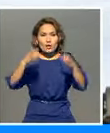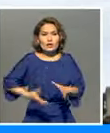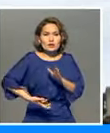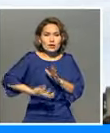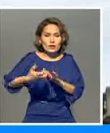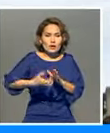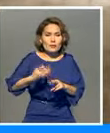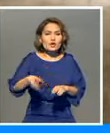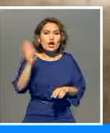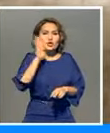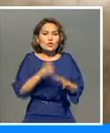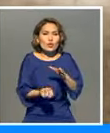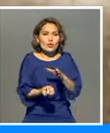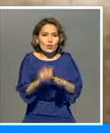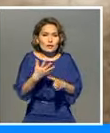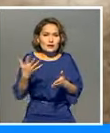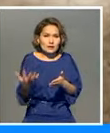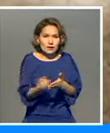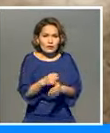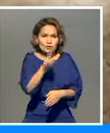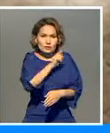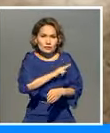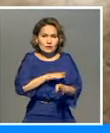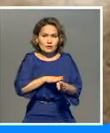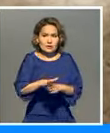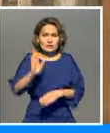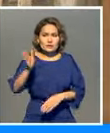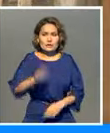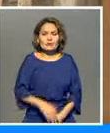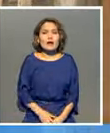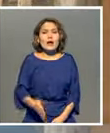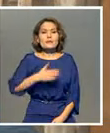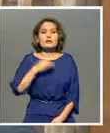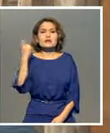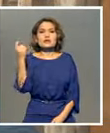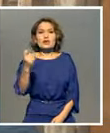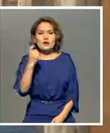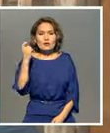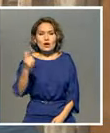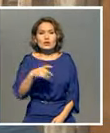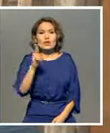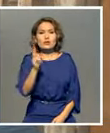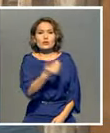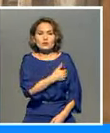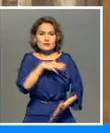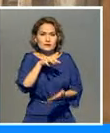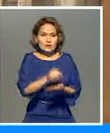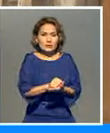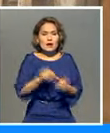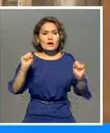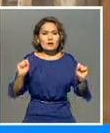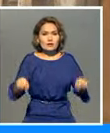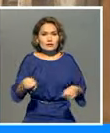шыңырауларды жаңғыртып, жаңа су көздерін табу жұмыстары қолға алынады. Шаруашылықпен айналсам деген адамдарға қазір мүмкіншілік мол.